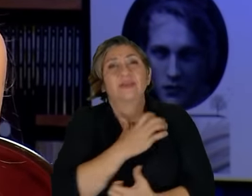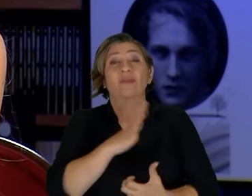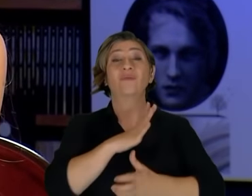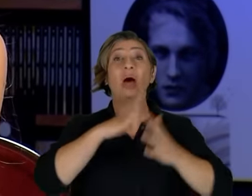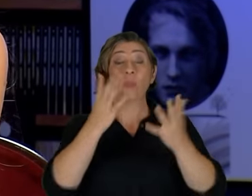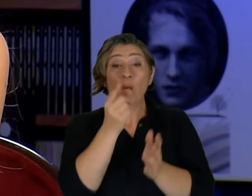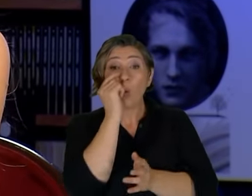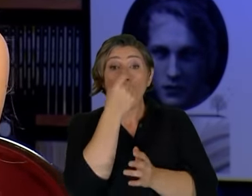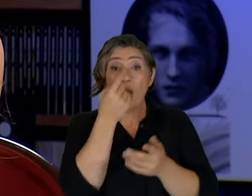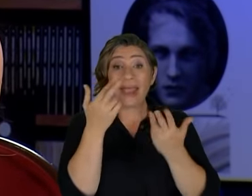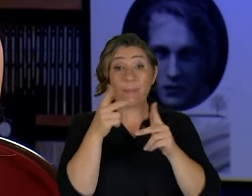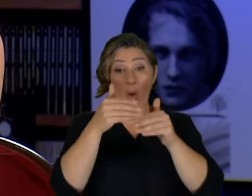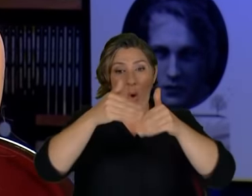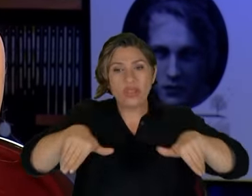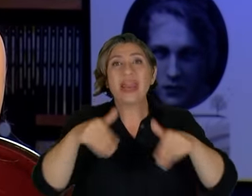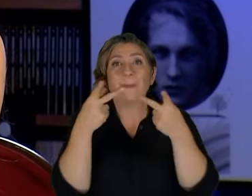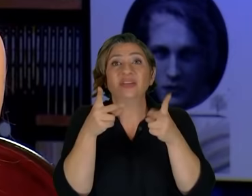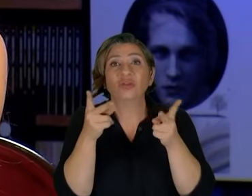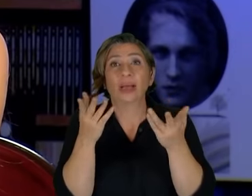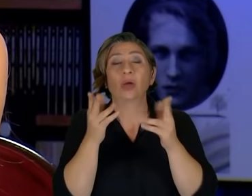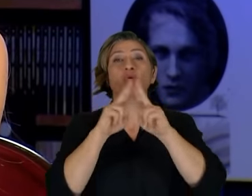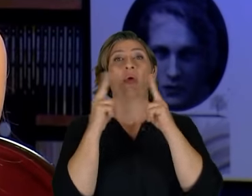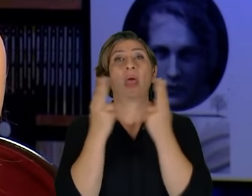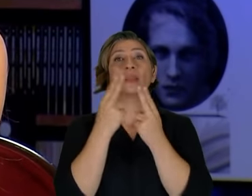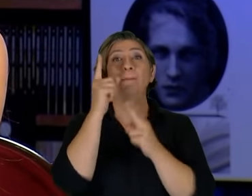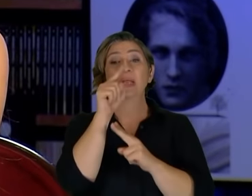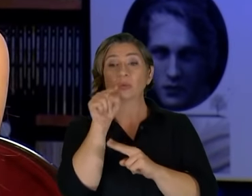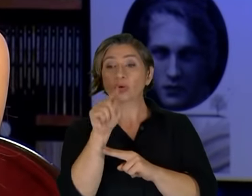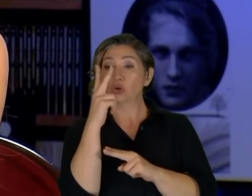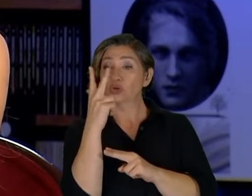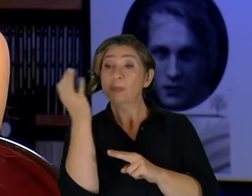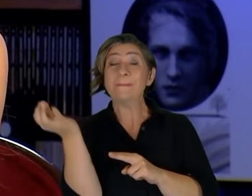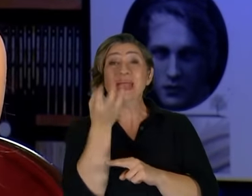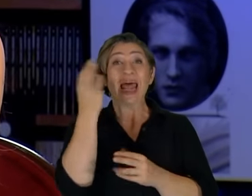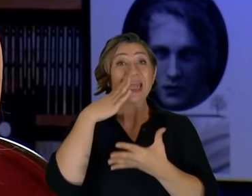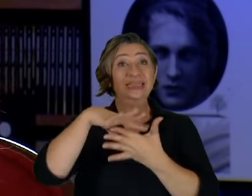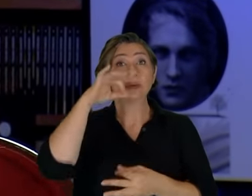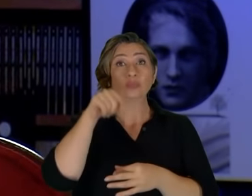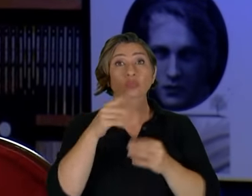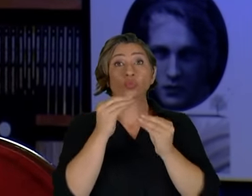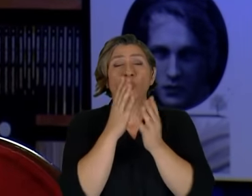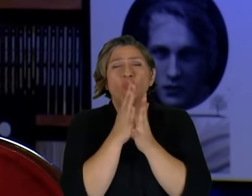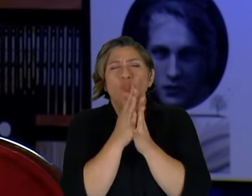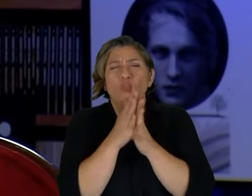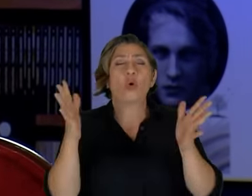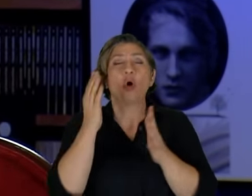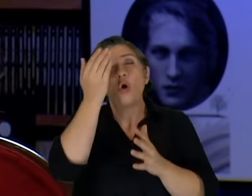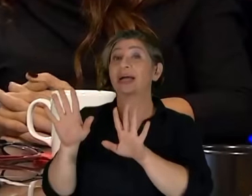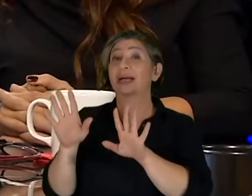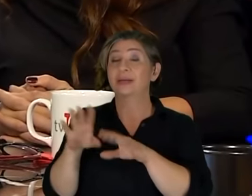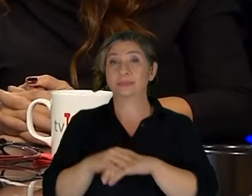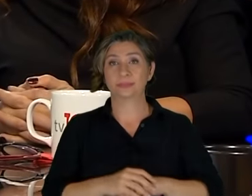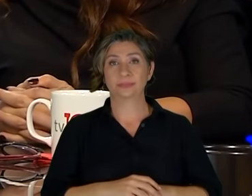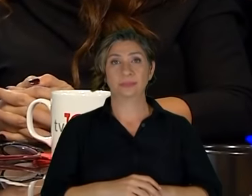çok kolay şekilde önlenebilecek şeyler. Yani dünyada 1.3 milyar insan bugün çok boyutlu yoksullukla uğraşıyor.